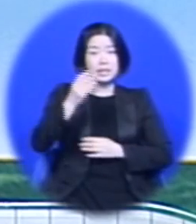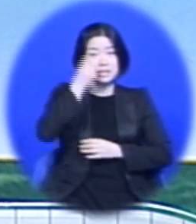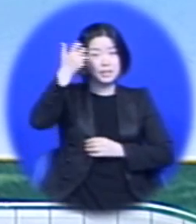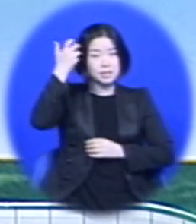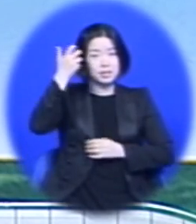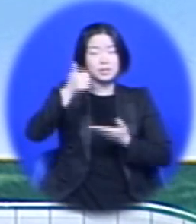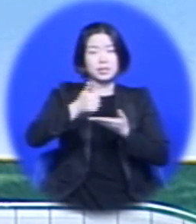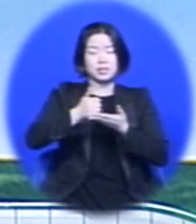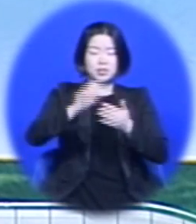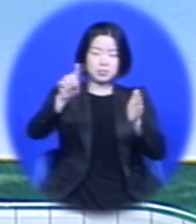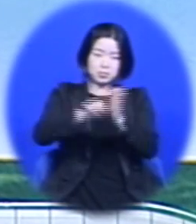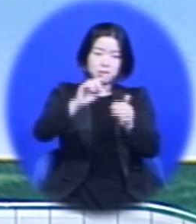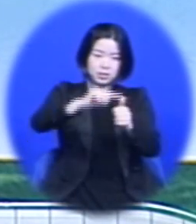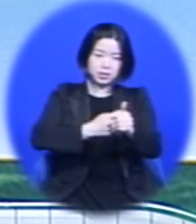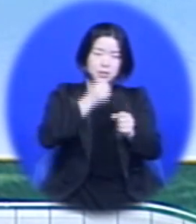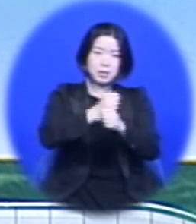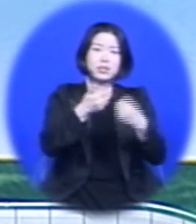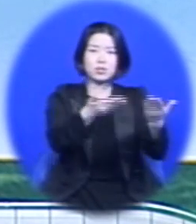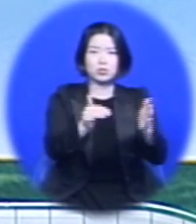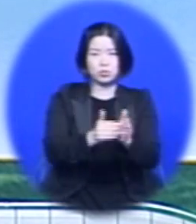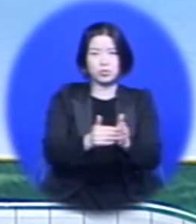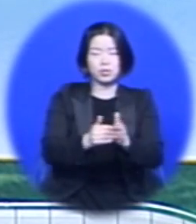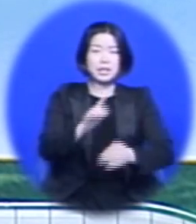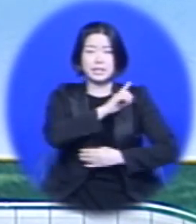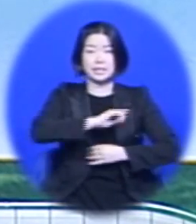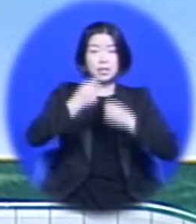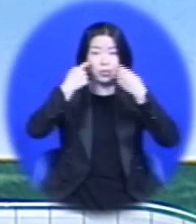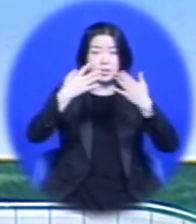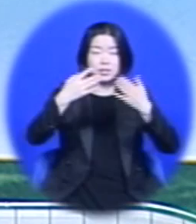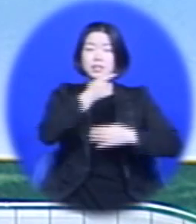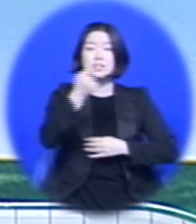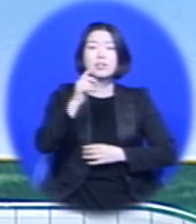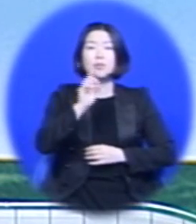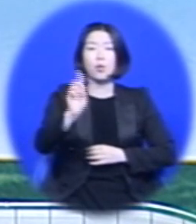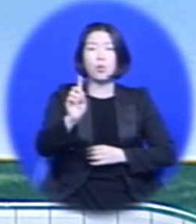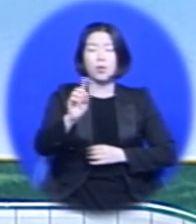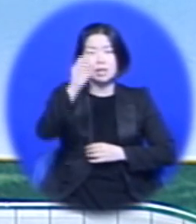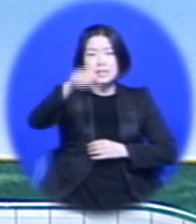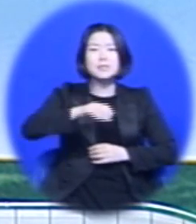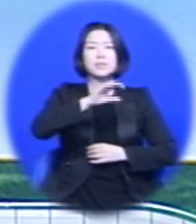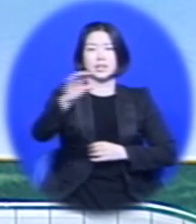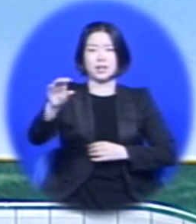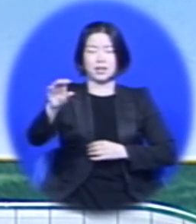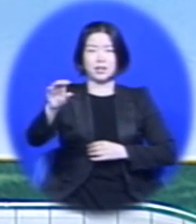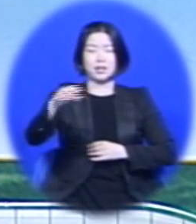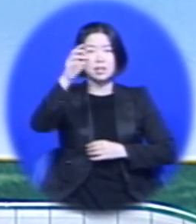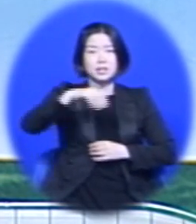성령께서는 믿어지게 해주십니다. 가장 확실한 증거가 십자가예요.